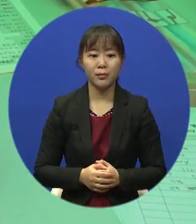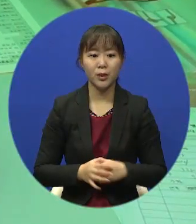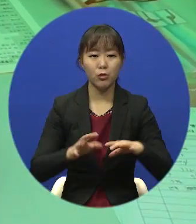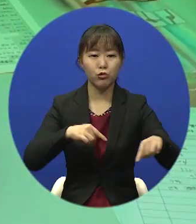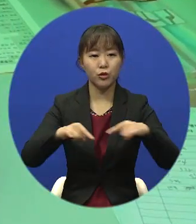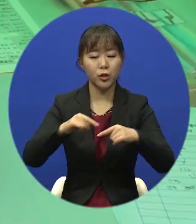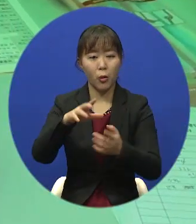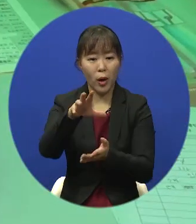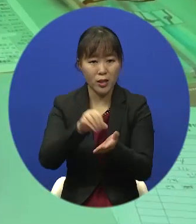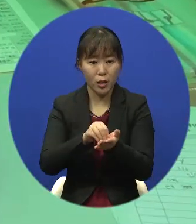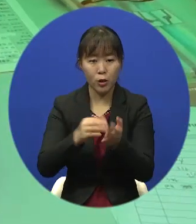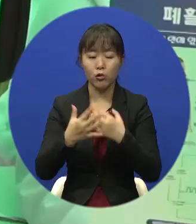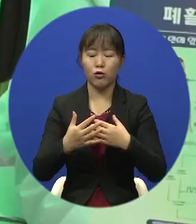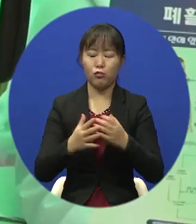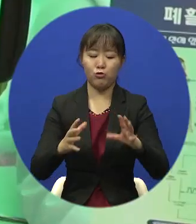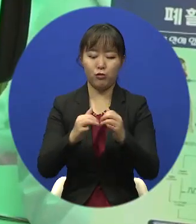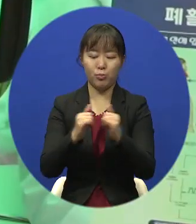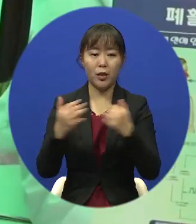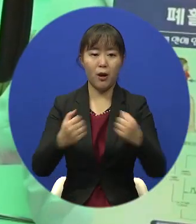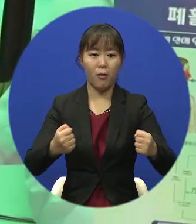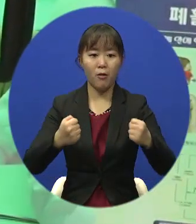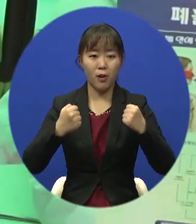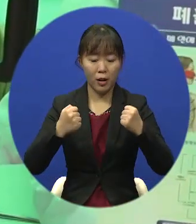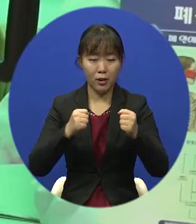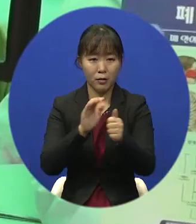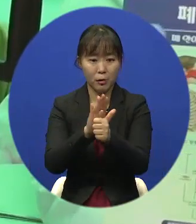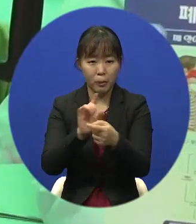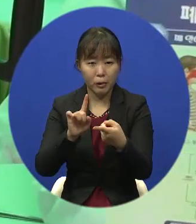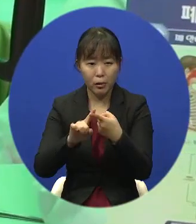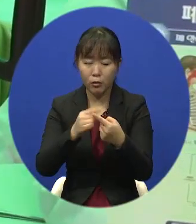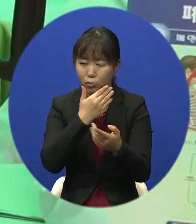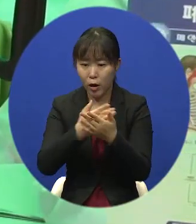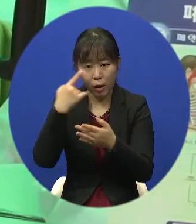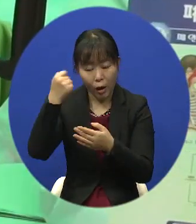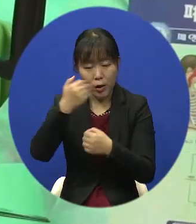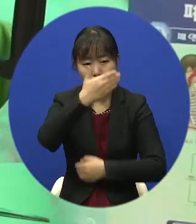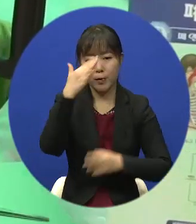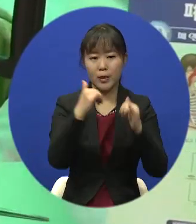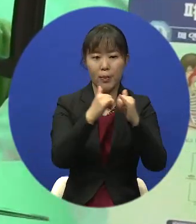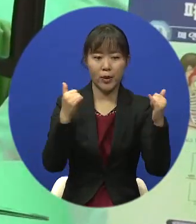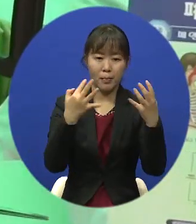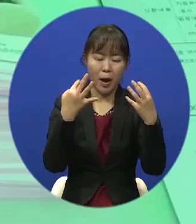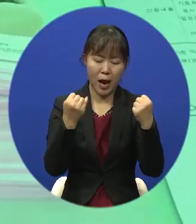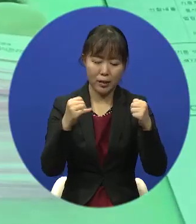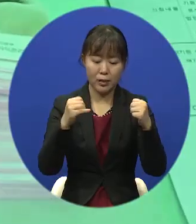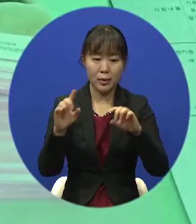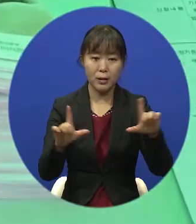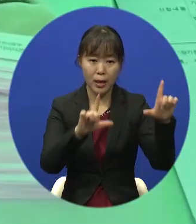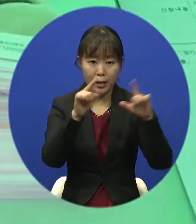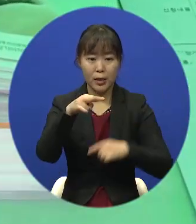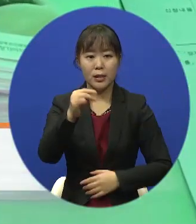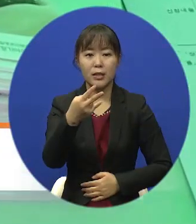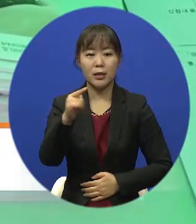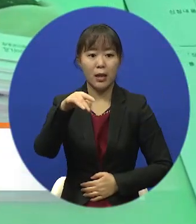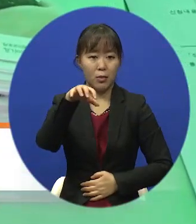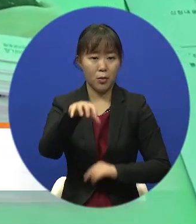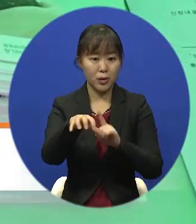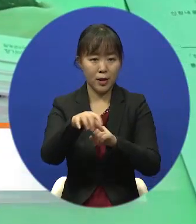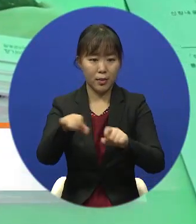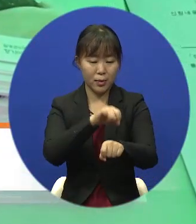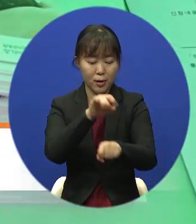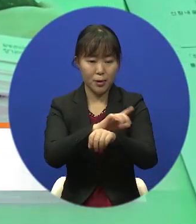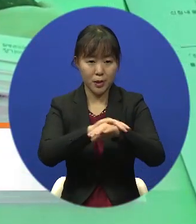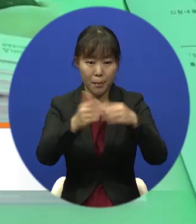국정과제인 국민의 건강한 생활습관 지원을 중점으로 두고 젊은 층 세대가 많이 거주하고 있는 신대지구의 특성에